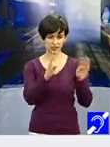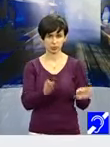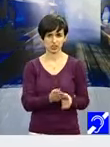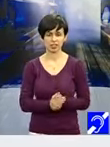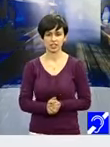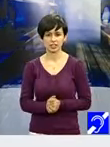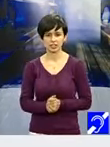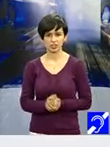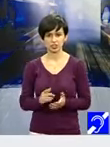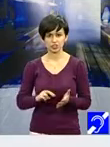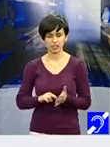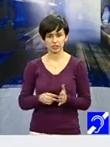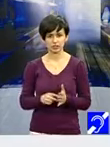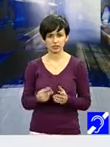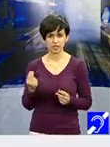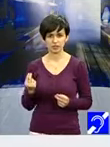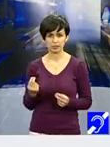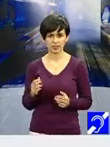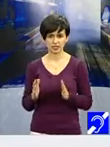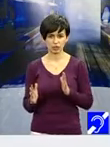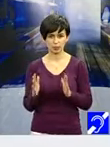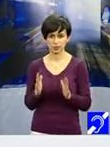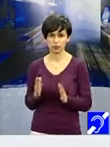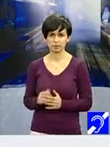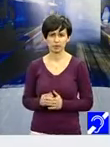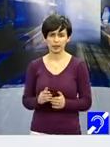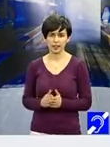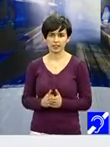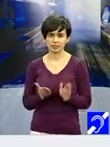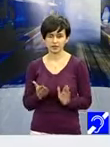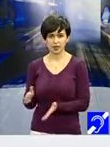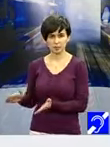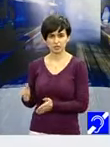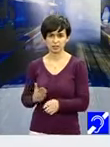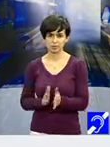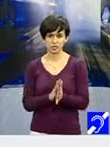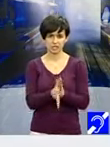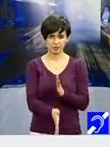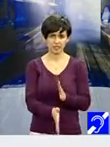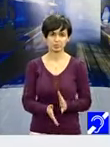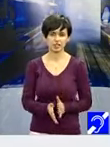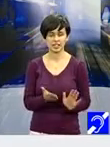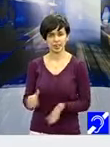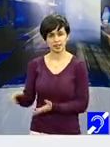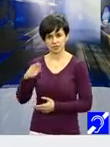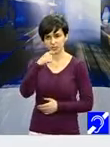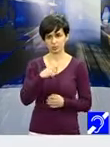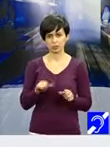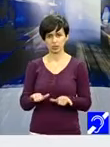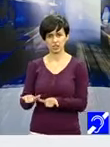Am început să mă implic la începutul vacanței de vară. Mi-am ajutat colegii pe partea de programare și de